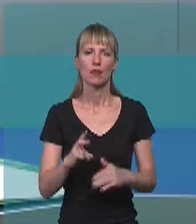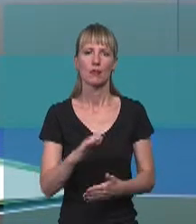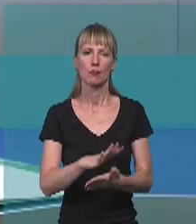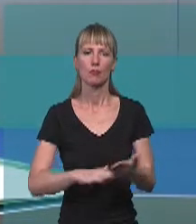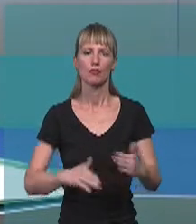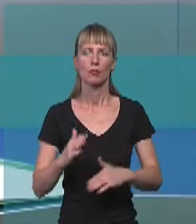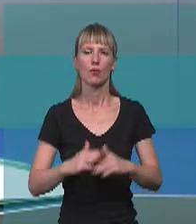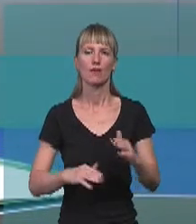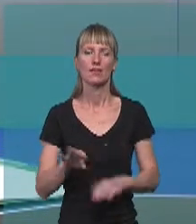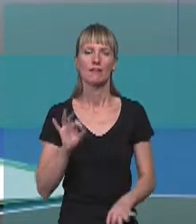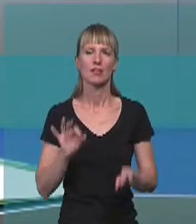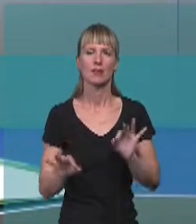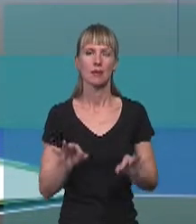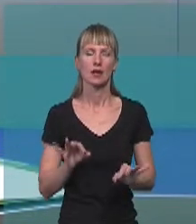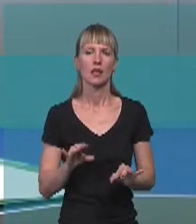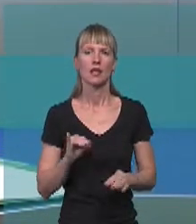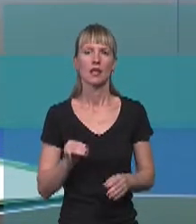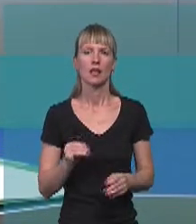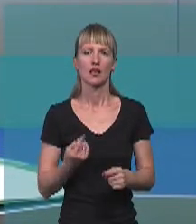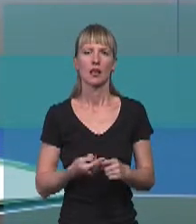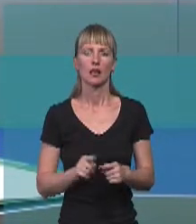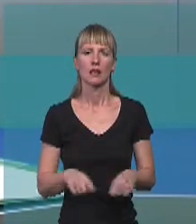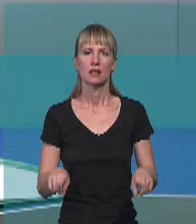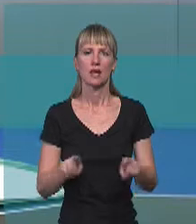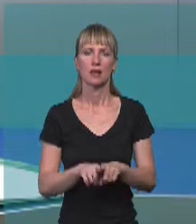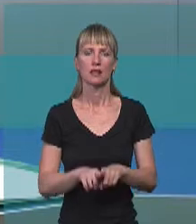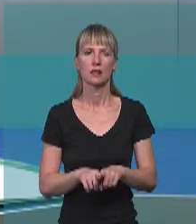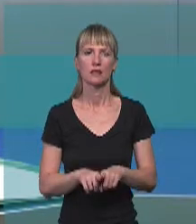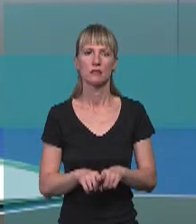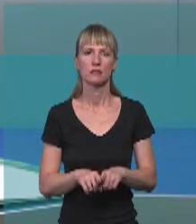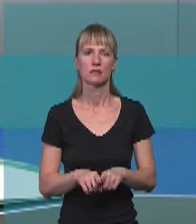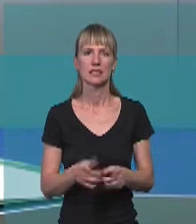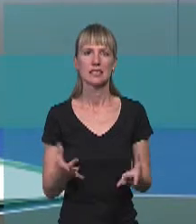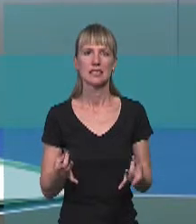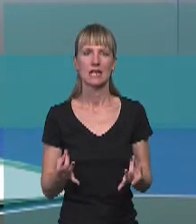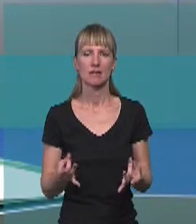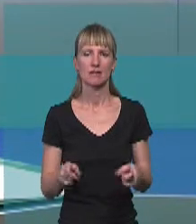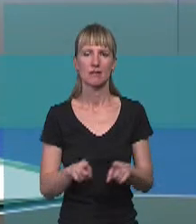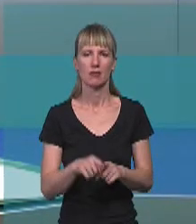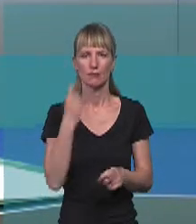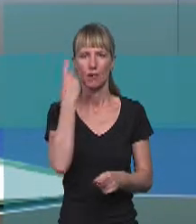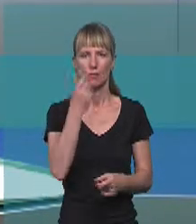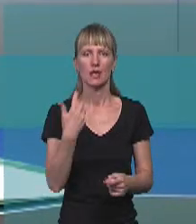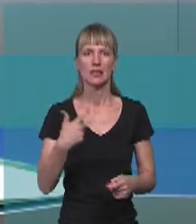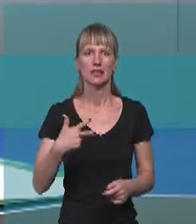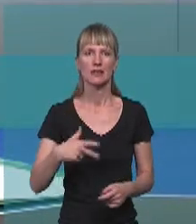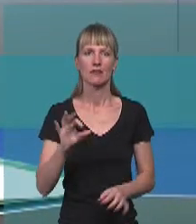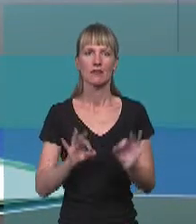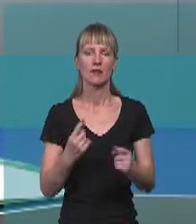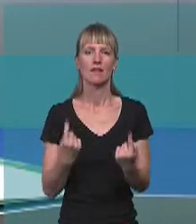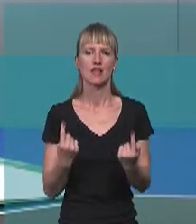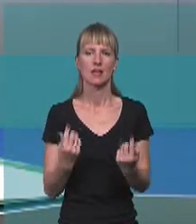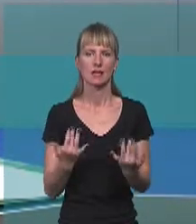подальший професійний вибір. І тому це от такі, ну, якби сирі такі дані. 30% – це дуже велика